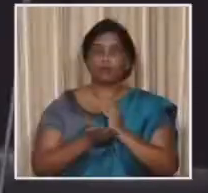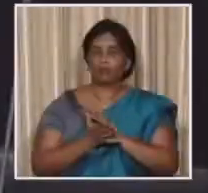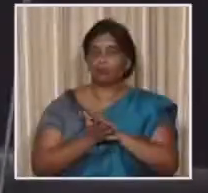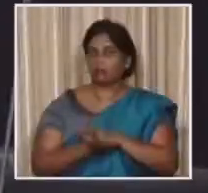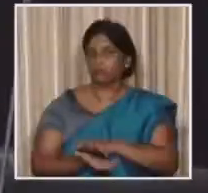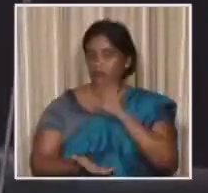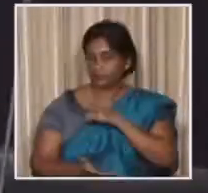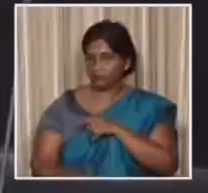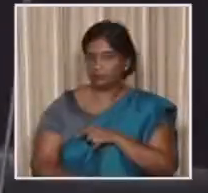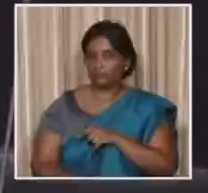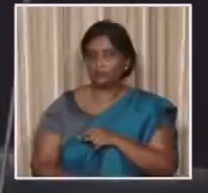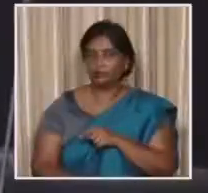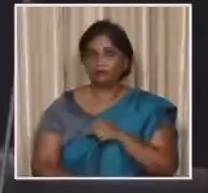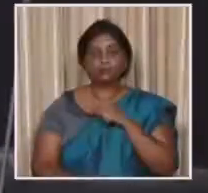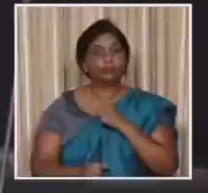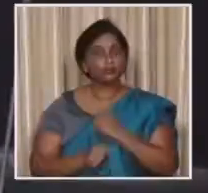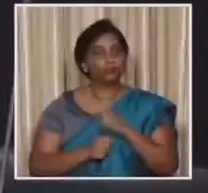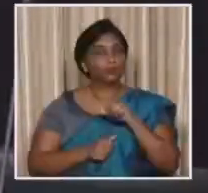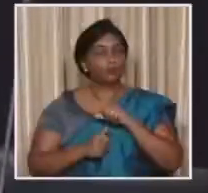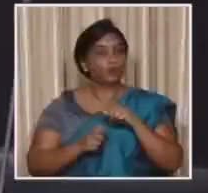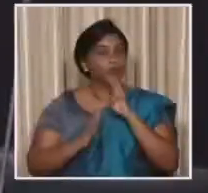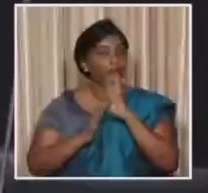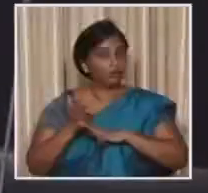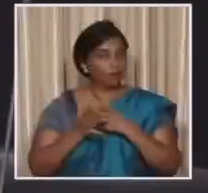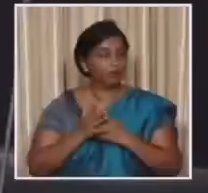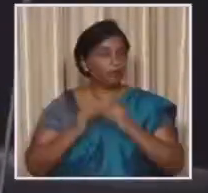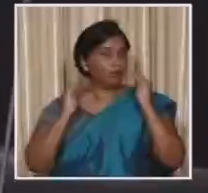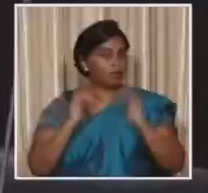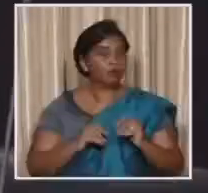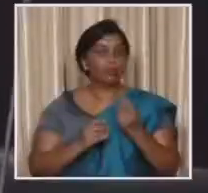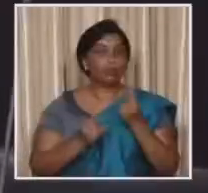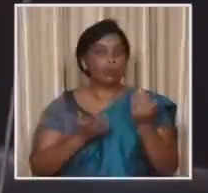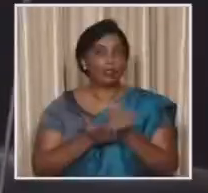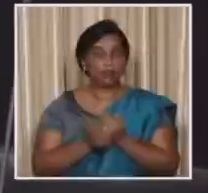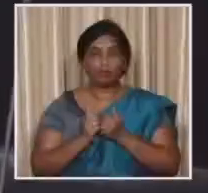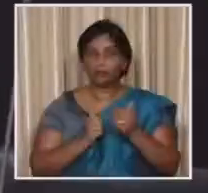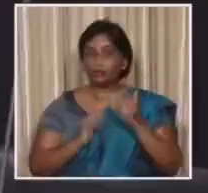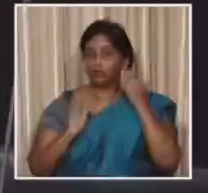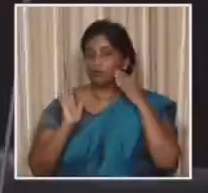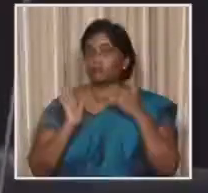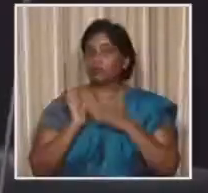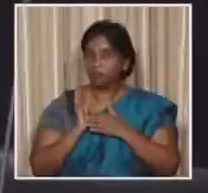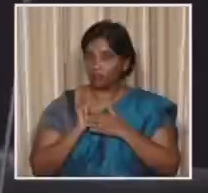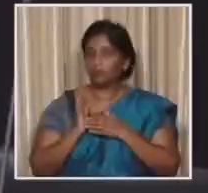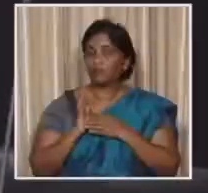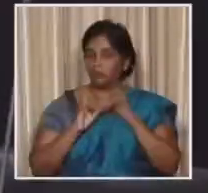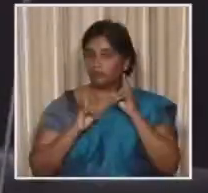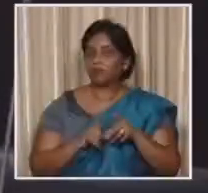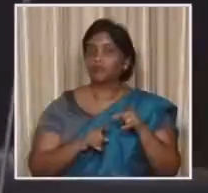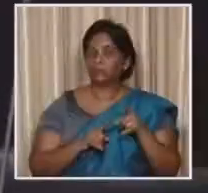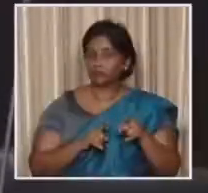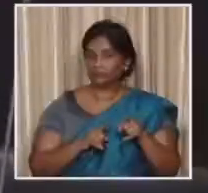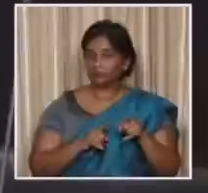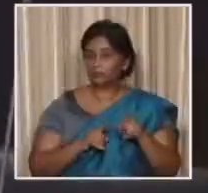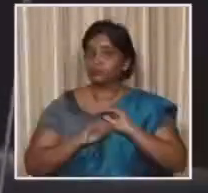ඇති කරගන්න ඕන. රාජ්‍ය අයවැයේ ප්‍රාථමික ගිණුමේ අතිරික්තයක් ඇති කර ගැනීම අරමුණු කරගෙන තමයි සර්